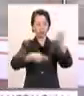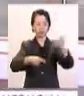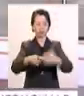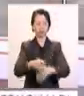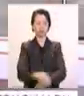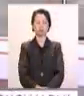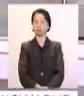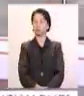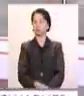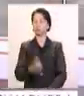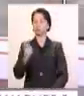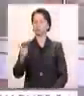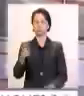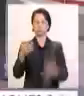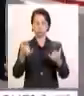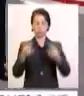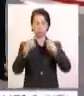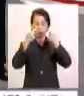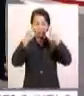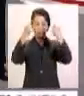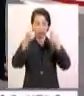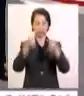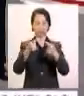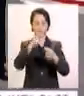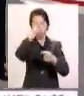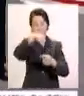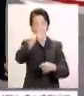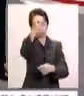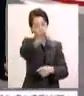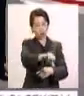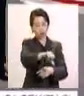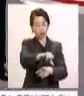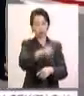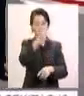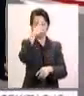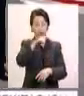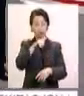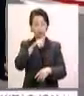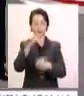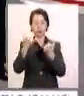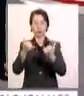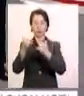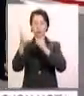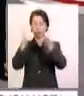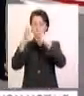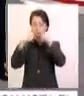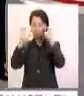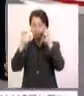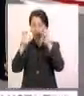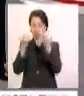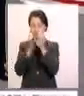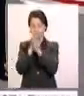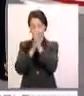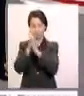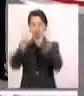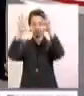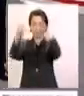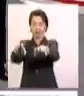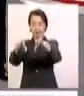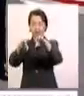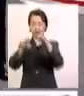Ibrahim? Okey, setelah kita berjaya menjinakkan gajah perang, tugasan Harimau Melaya seterusnya menerkam naga